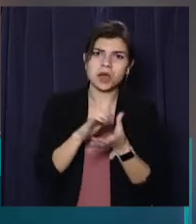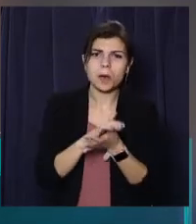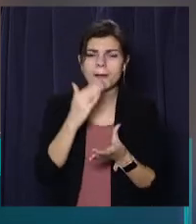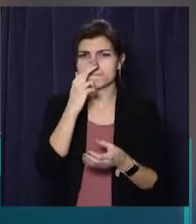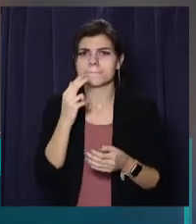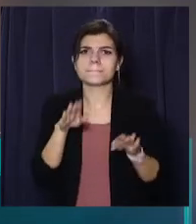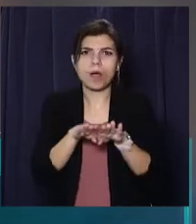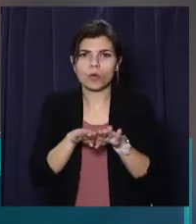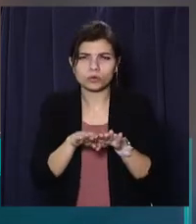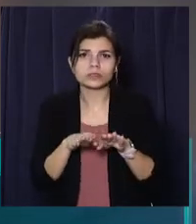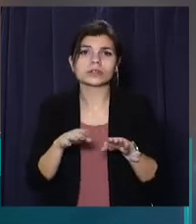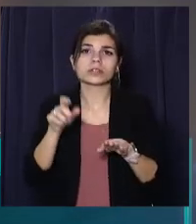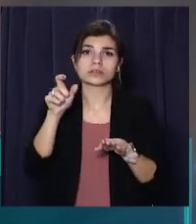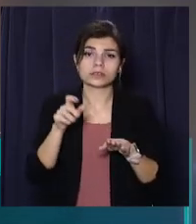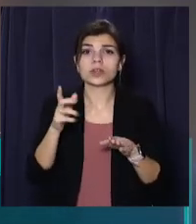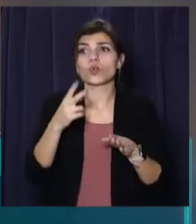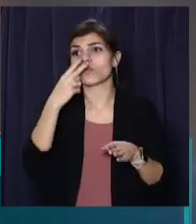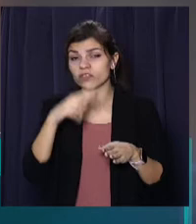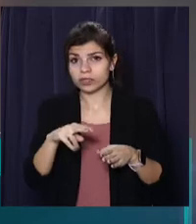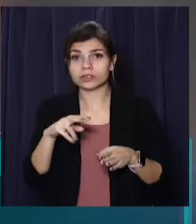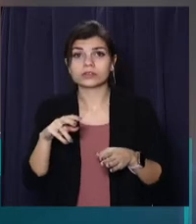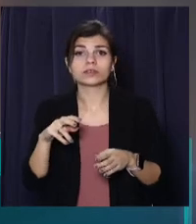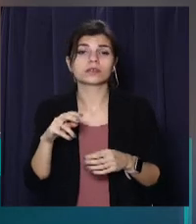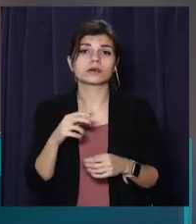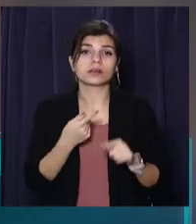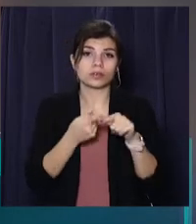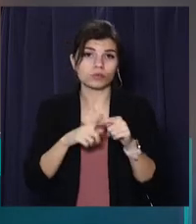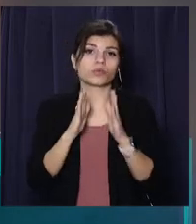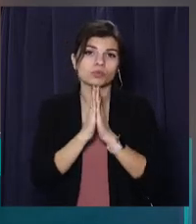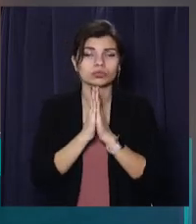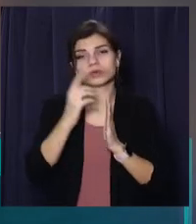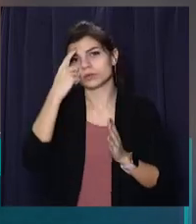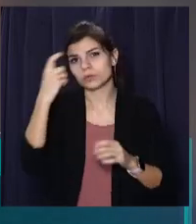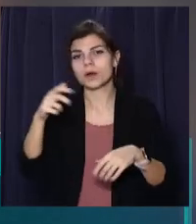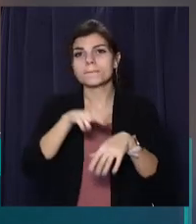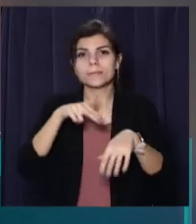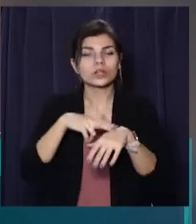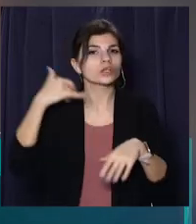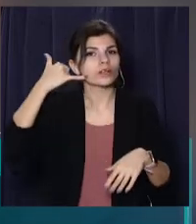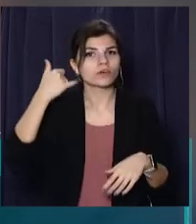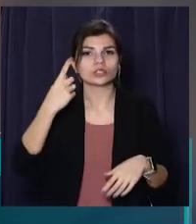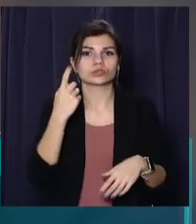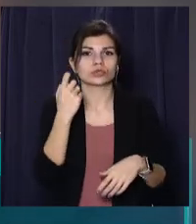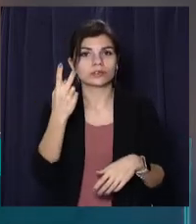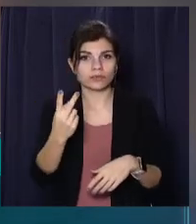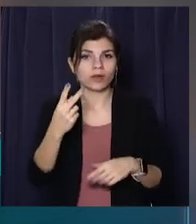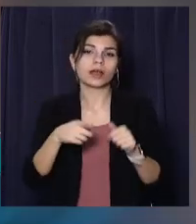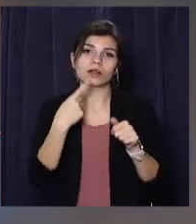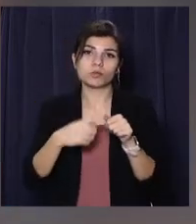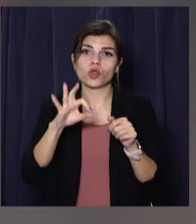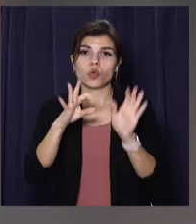про місцезнаходження Діани або побачите дівчину схожу за прикметами, повідомте до поліції за телефонами 102